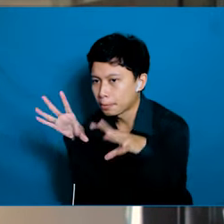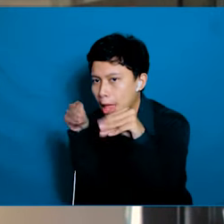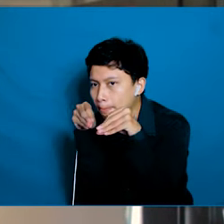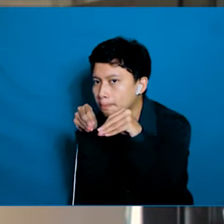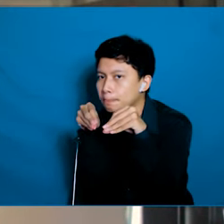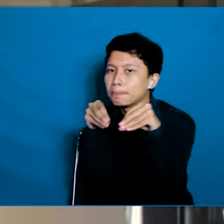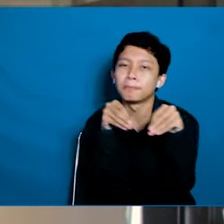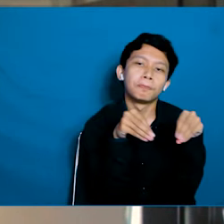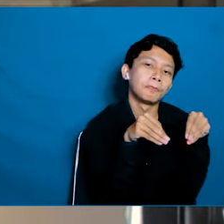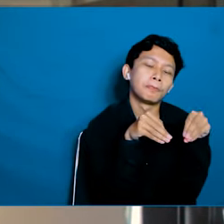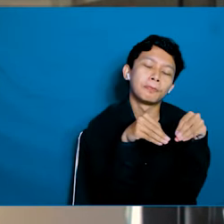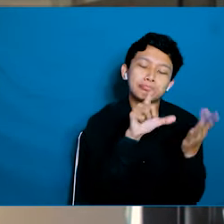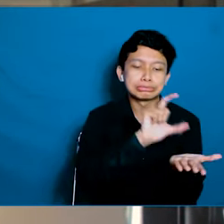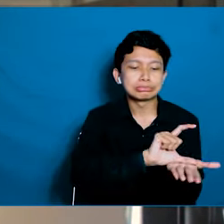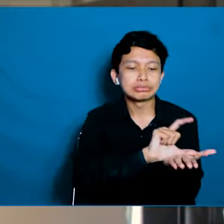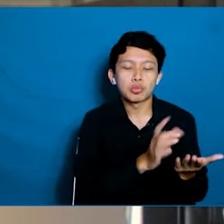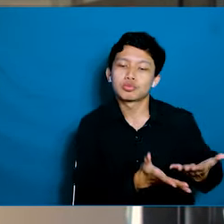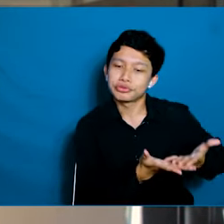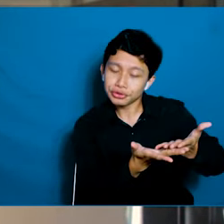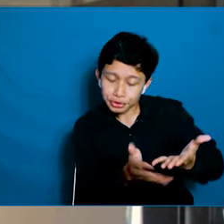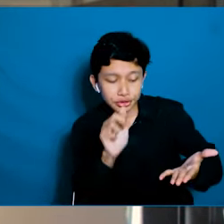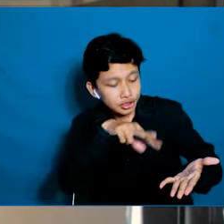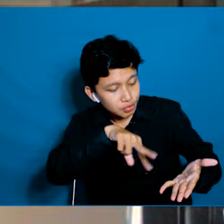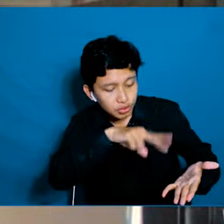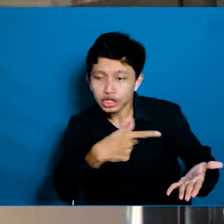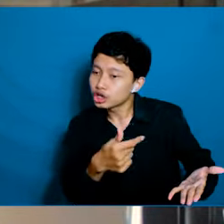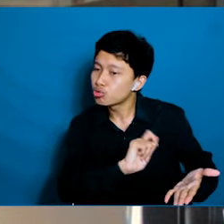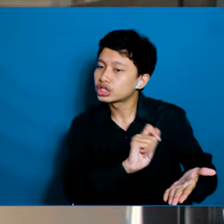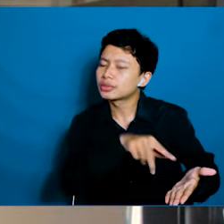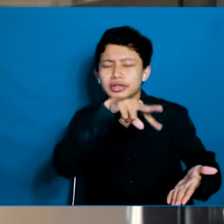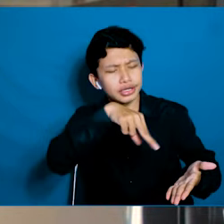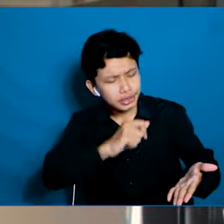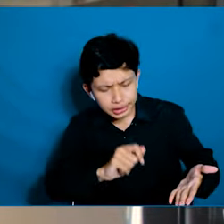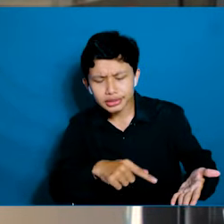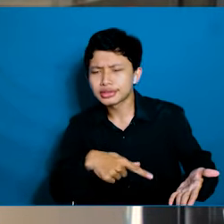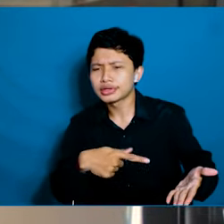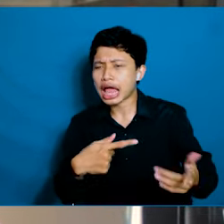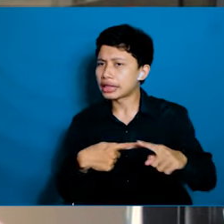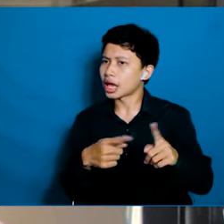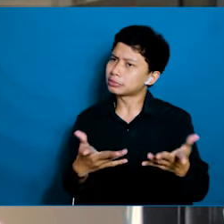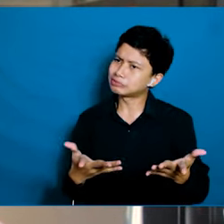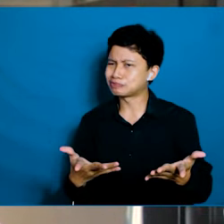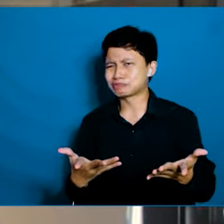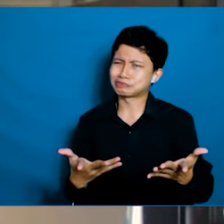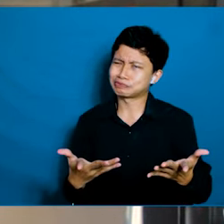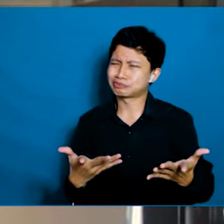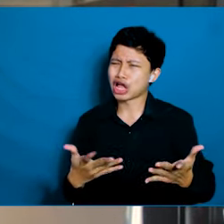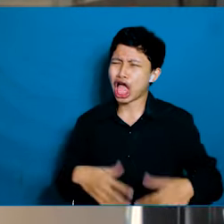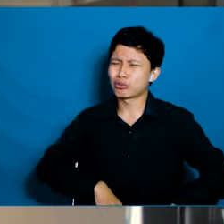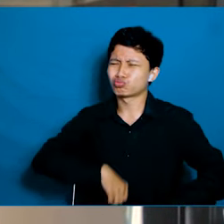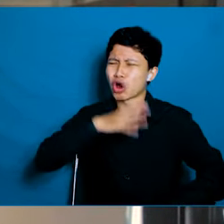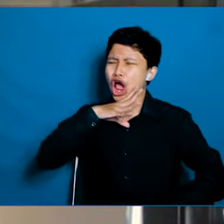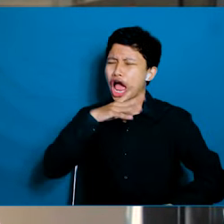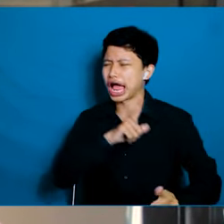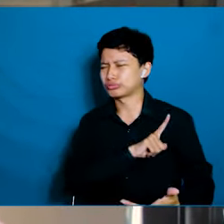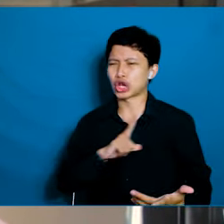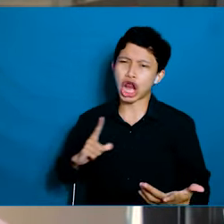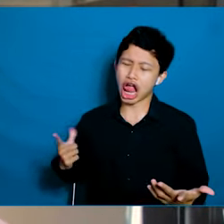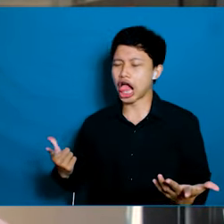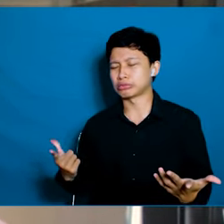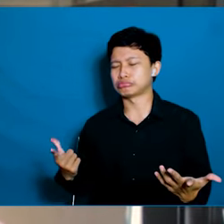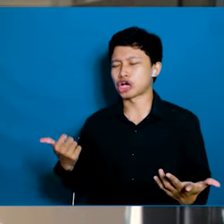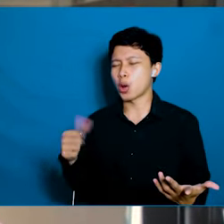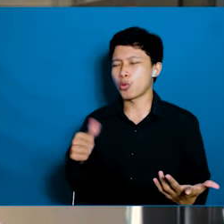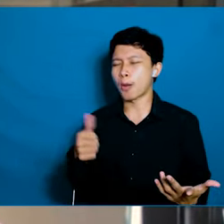nyodorkan aja, ini loh Bu seperti ini, saya kan membuat seperti ini, kemudian tulis-tulisannya. kayaknya kayak klise gitu aja. Makanya